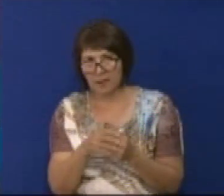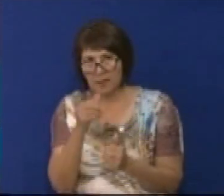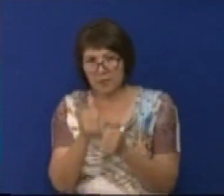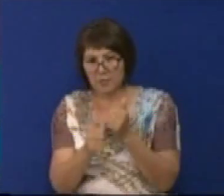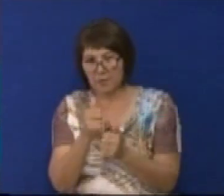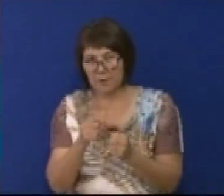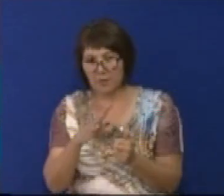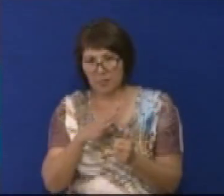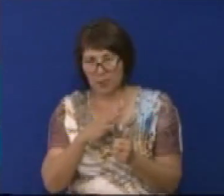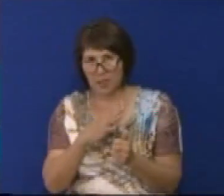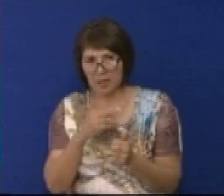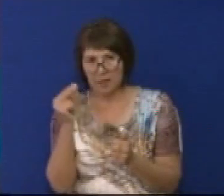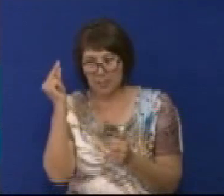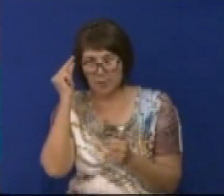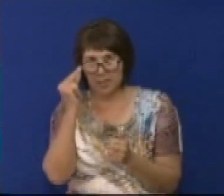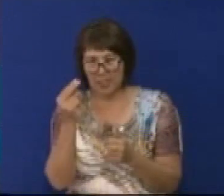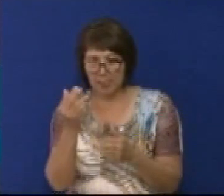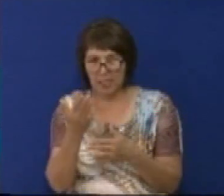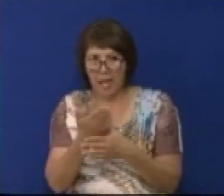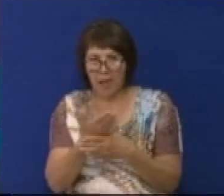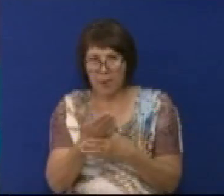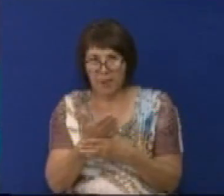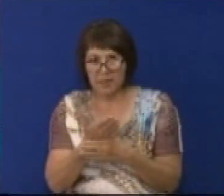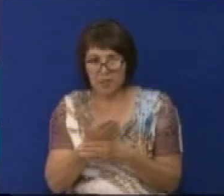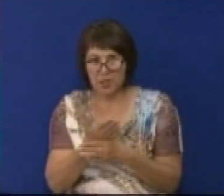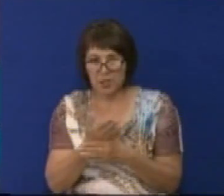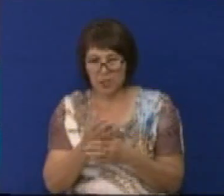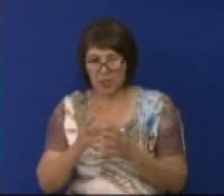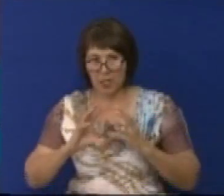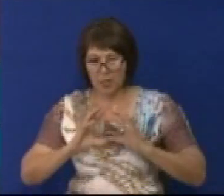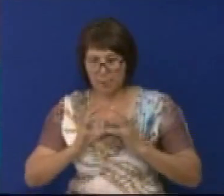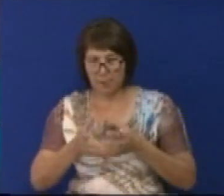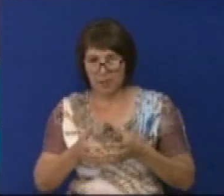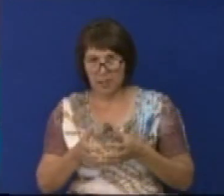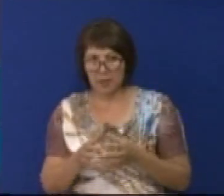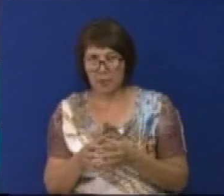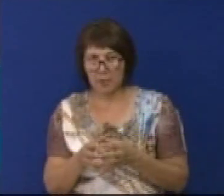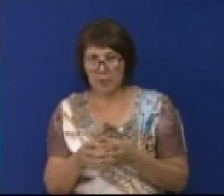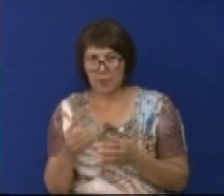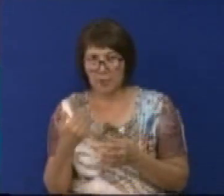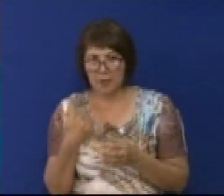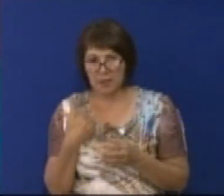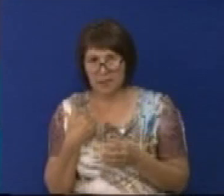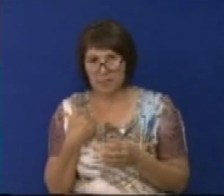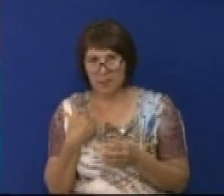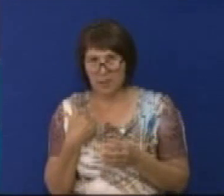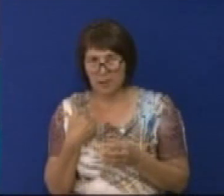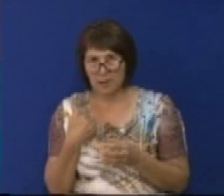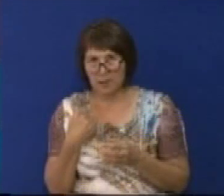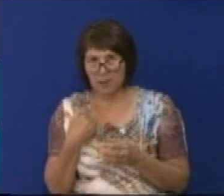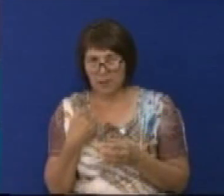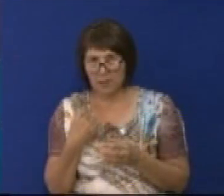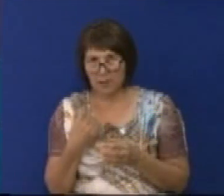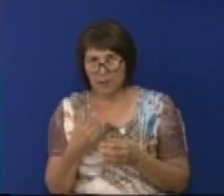Эстафетаны бейбітшілікті қолдау мақсатында ұйымдастырады. Түрлі елдерден жиналған қатысушылардың ынтымақтастығын өзге адамдарға насихаттау